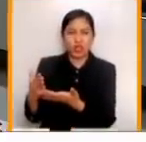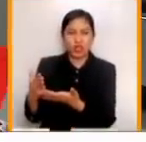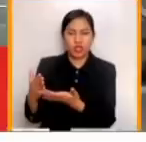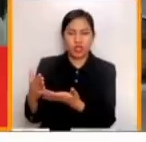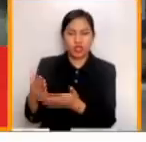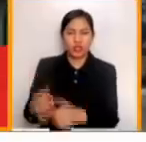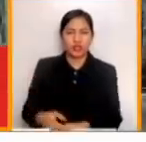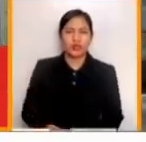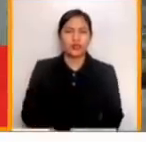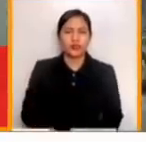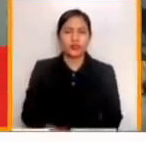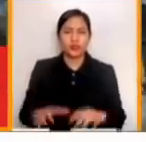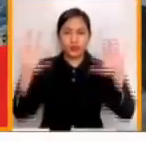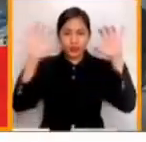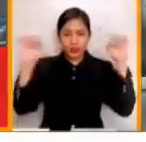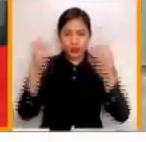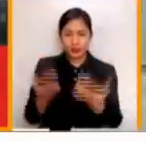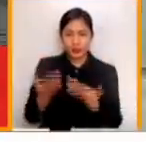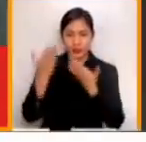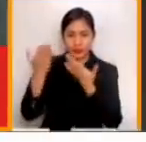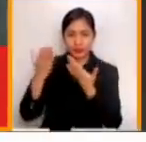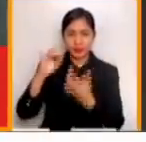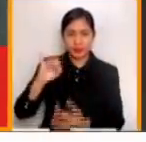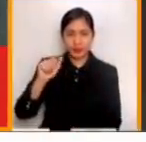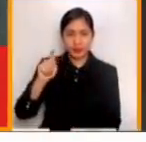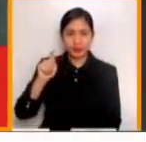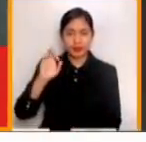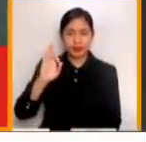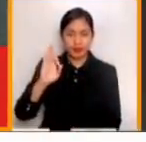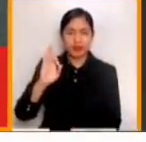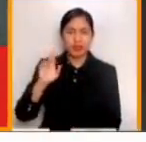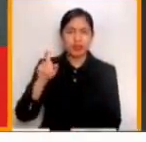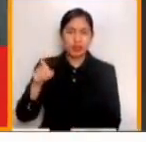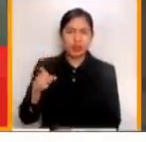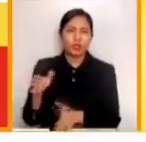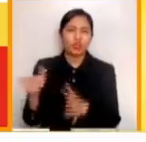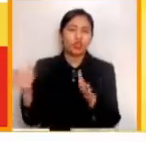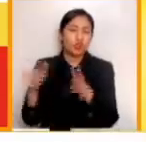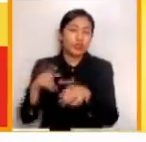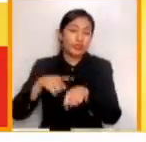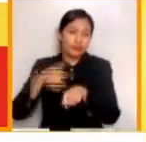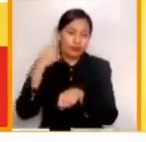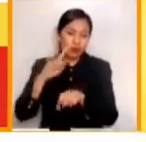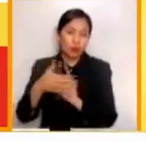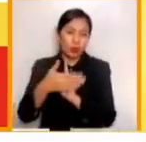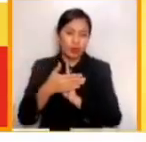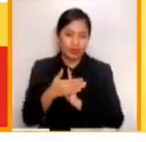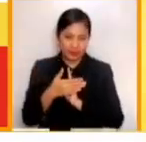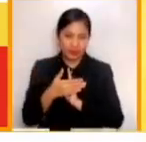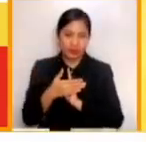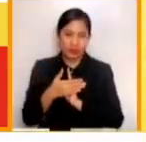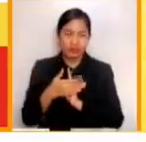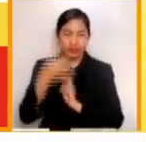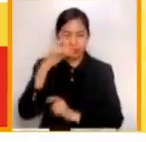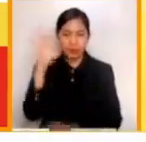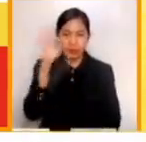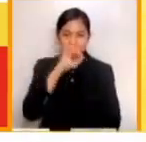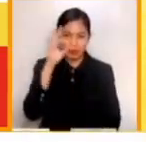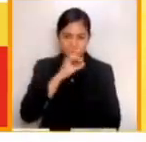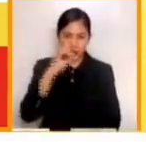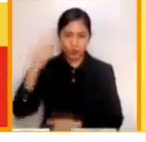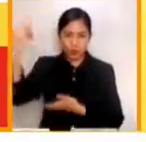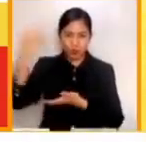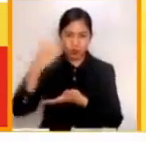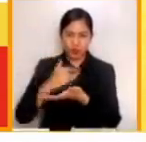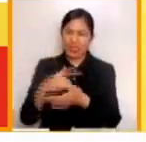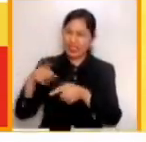naman ng Pangulo sa IATF ang pagpapaigsi ng quarantine period sa mga nagbabalik bansang Pilipino. Depende kasi sa bansang pinanggalingan na abot pa rin ng